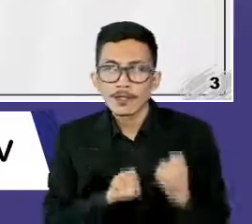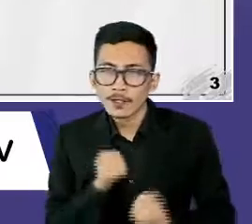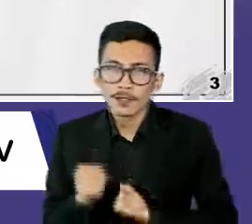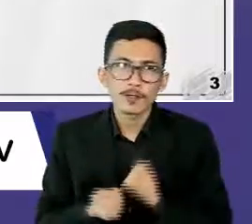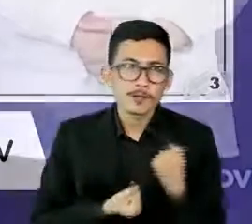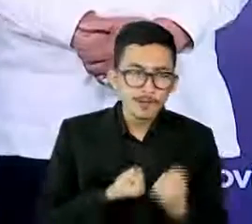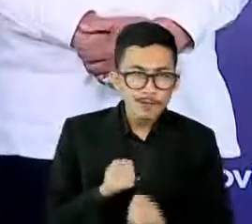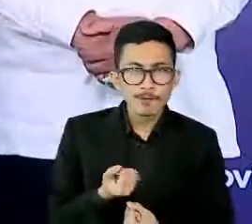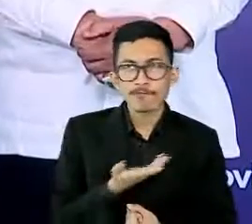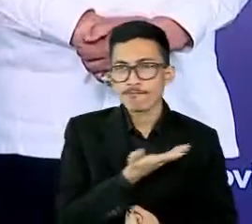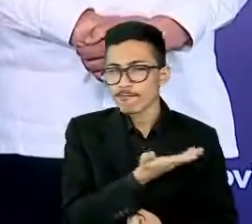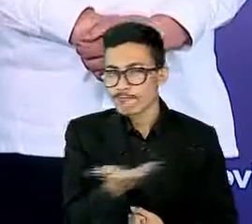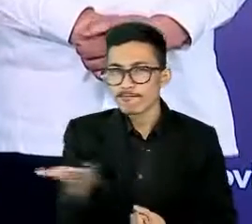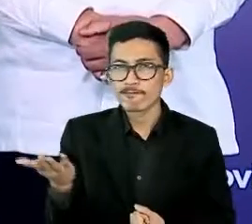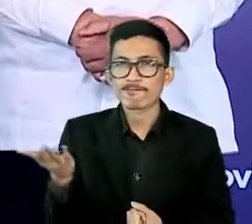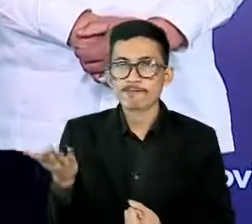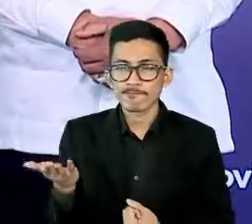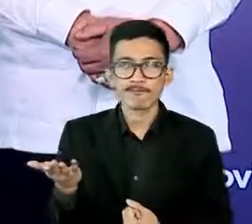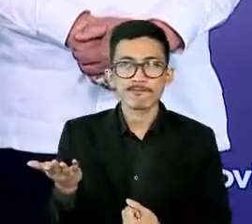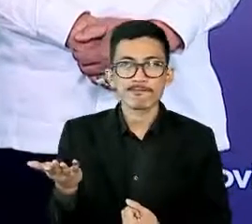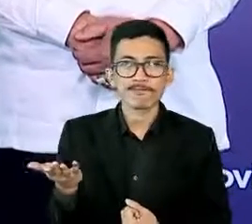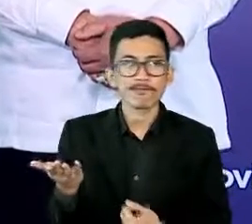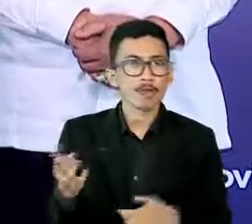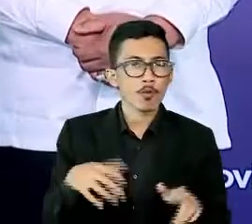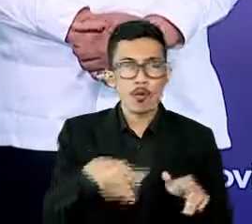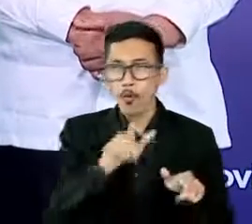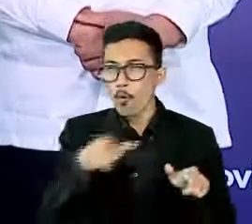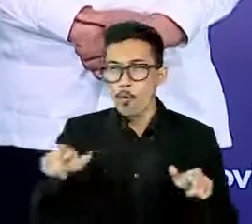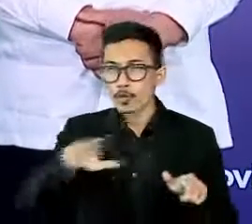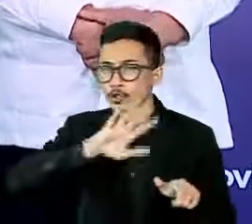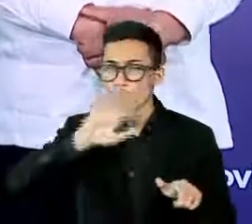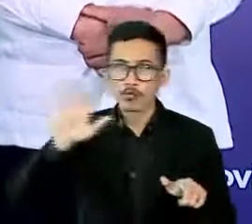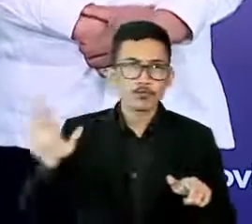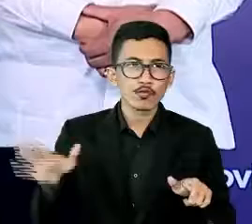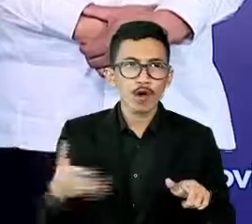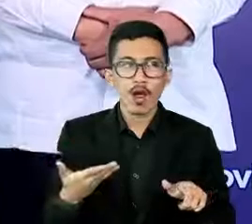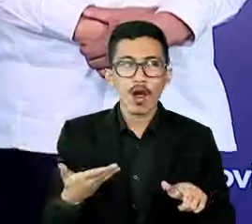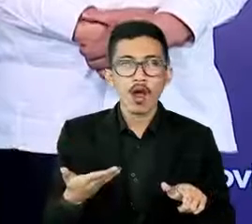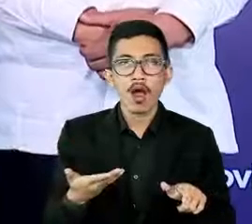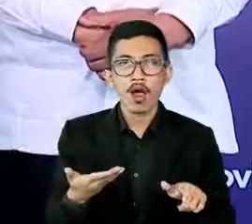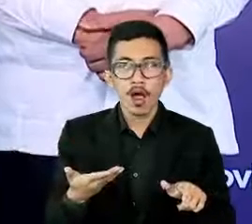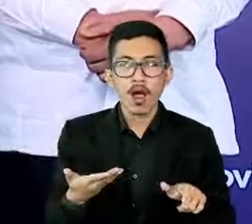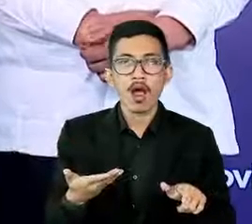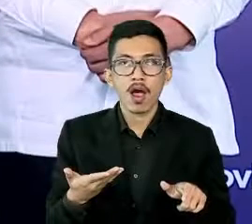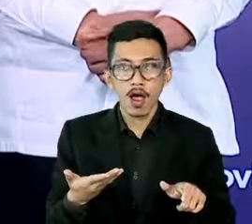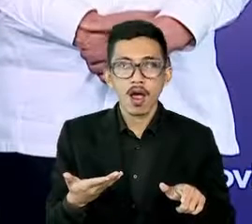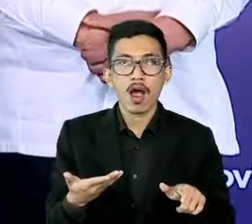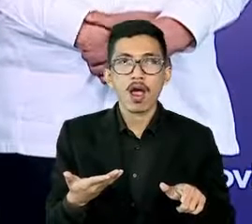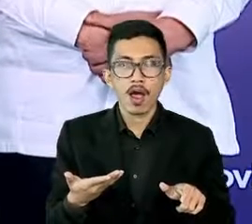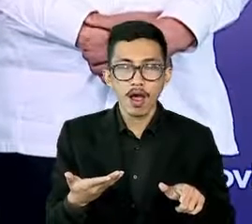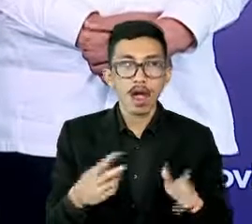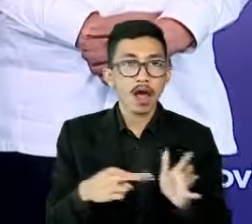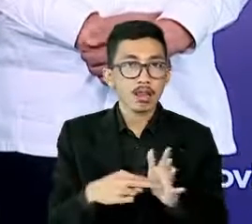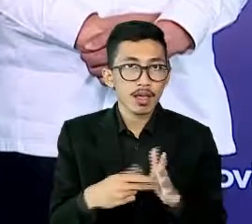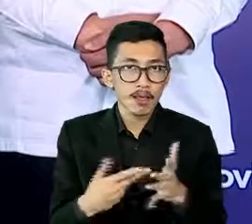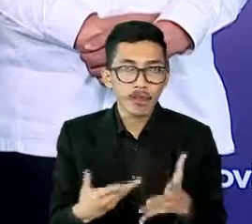seluruh elemen kerja keras seluruh komponen maka permasalahan